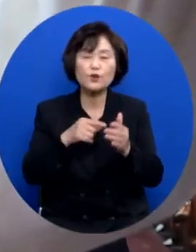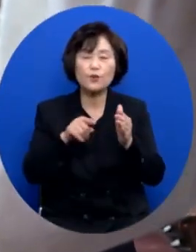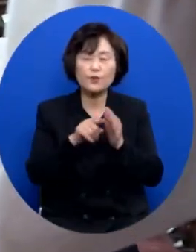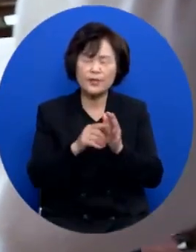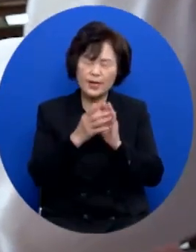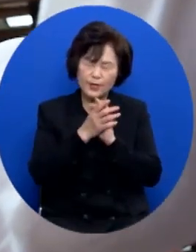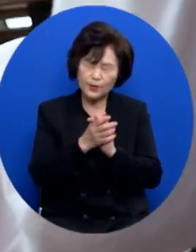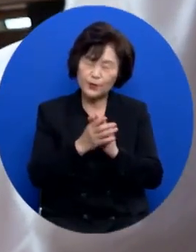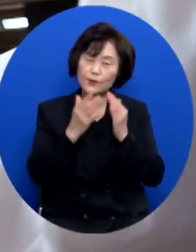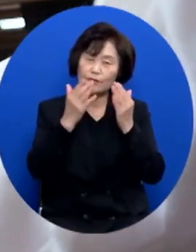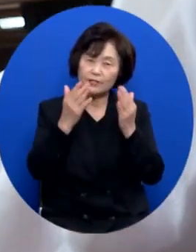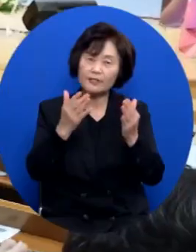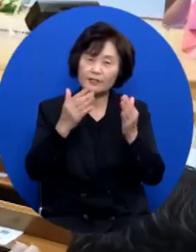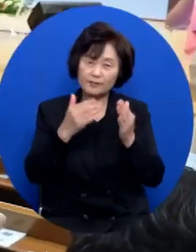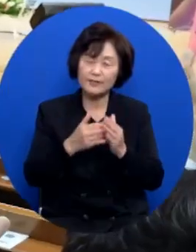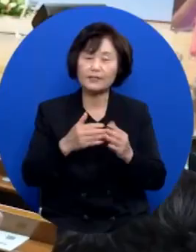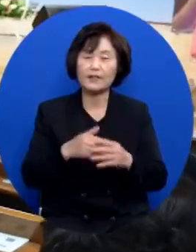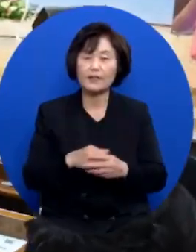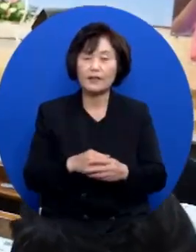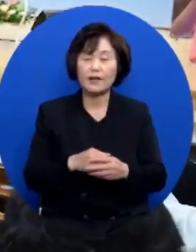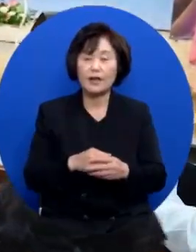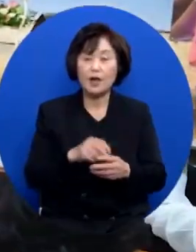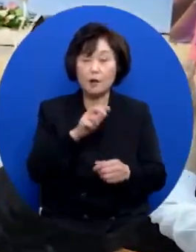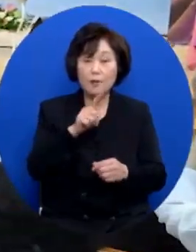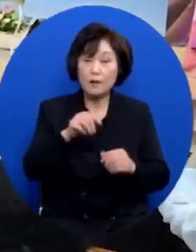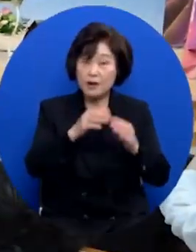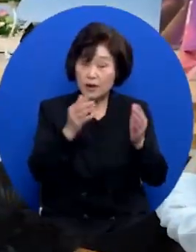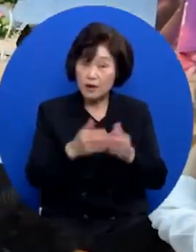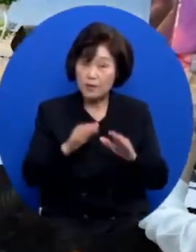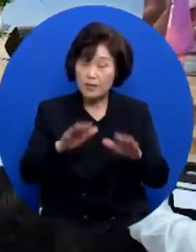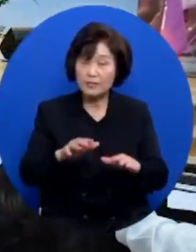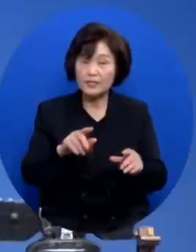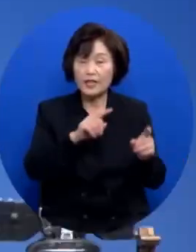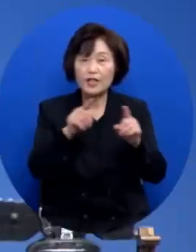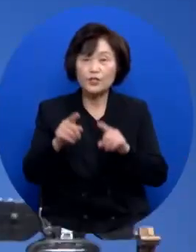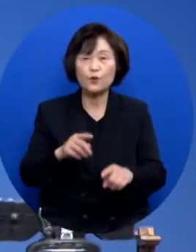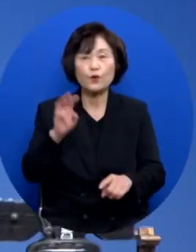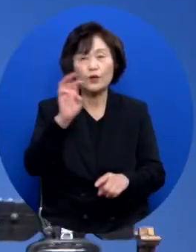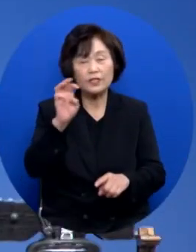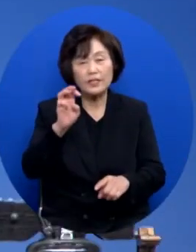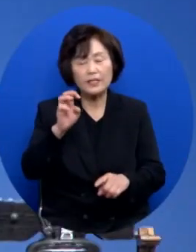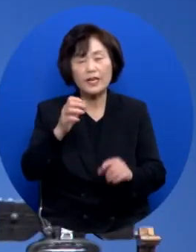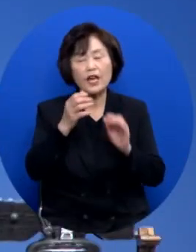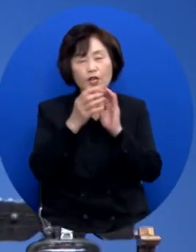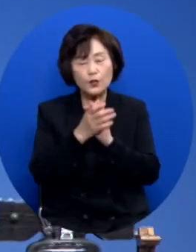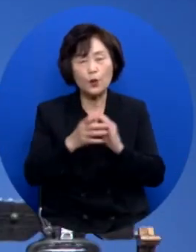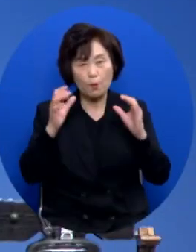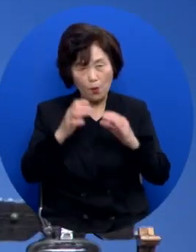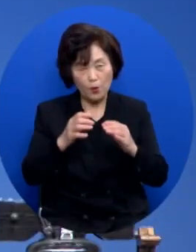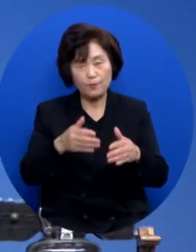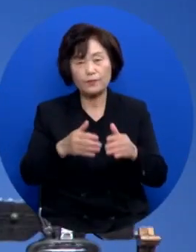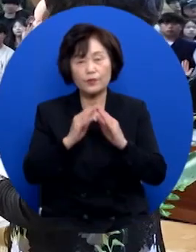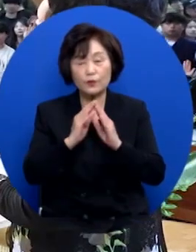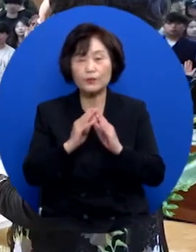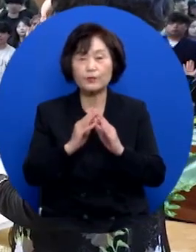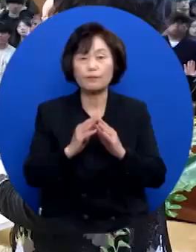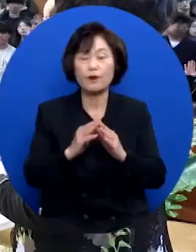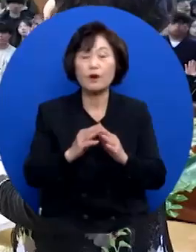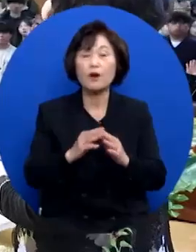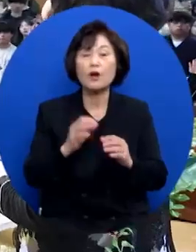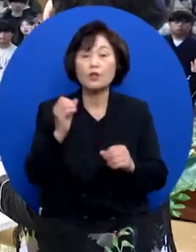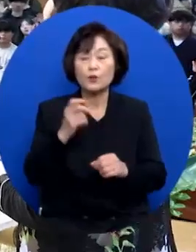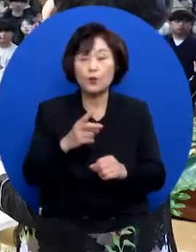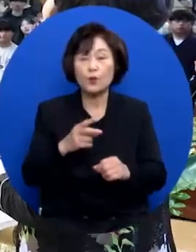놓고 합심해 기도했습니다. 마마클럽은 현재 전국 30개 지역에 기도 모임을 조직했으며, 전주 전북